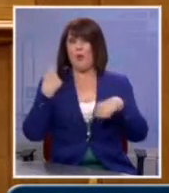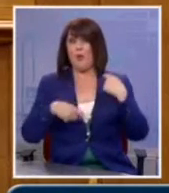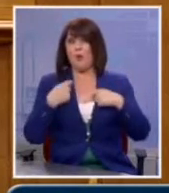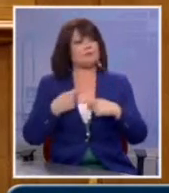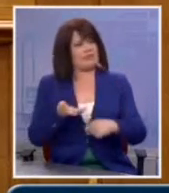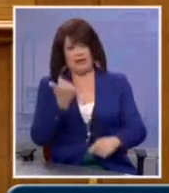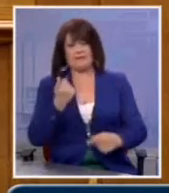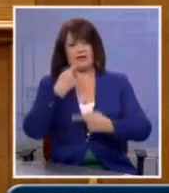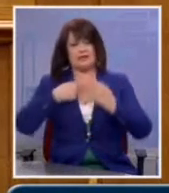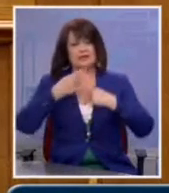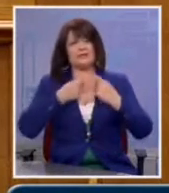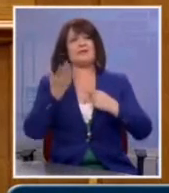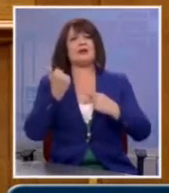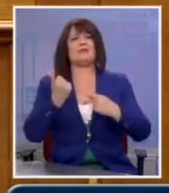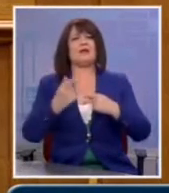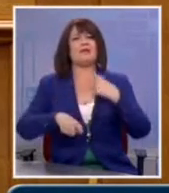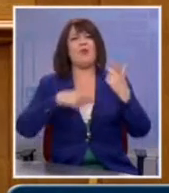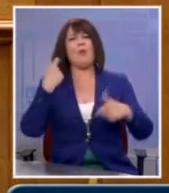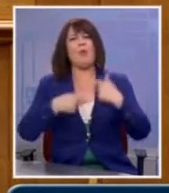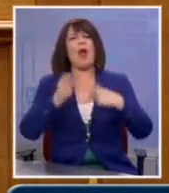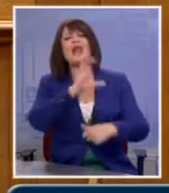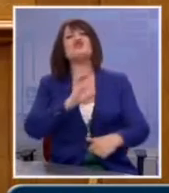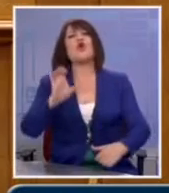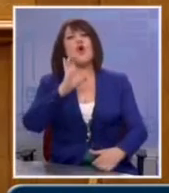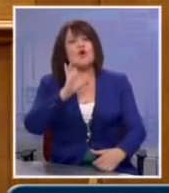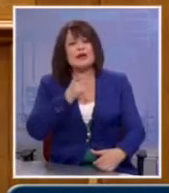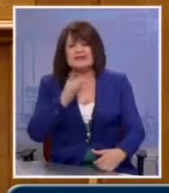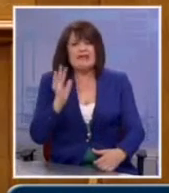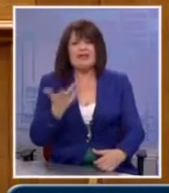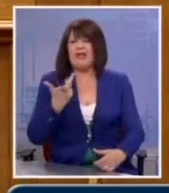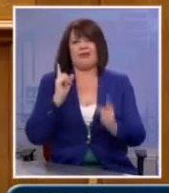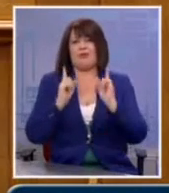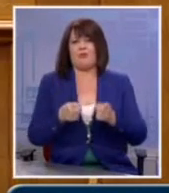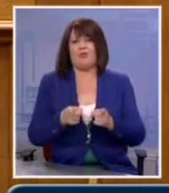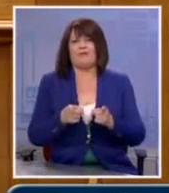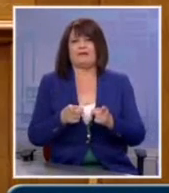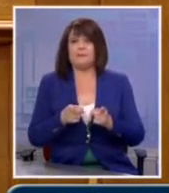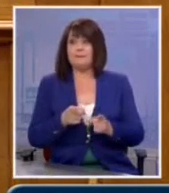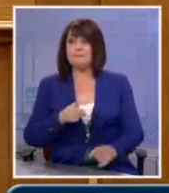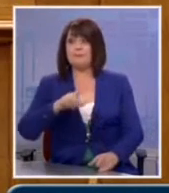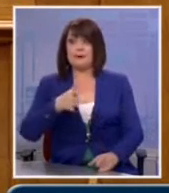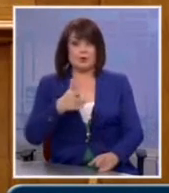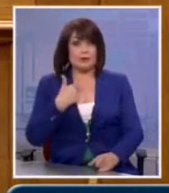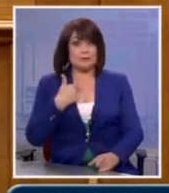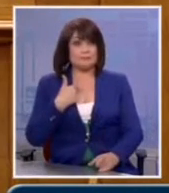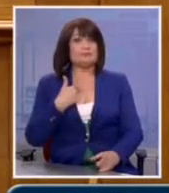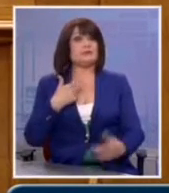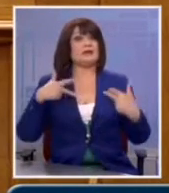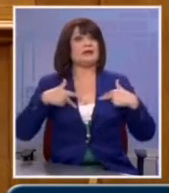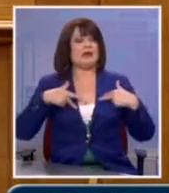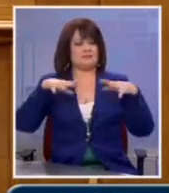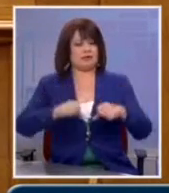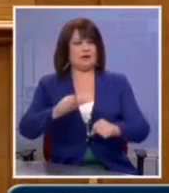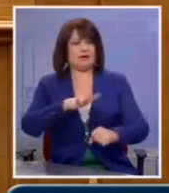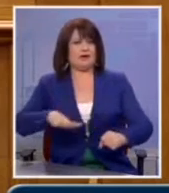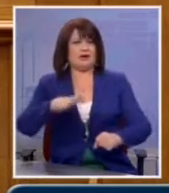κανένα τρόπο αντιδράσεις τρίτων για αποφάσεις που μπορεί να λαμβάνει κάθε κυρίαρχη χώρα και